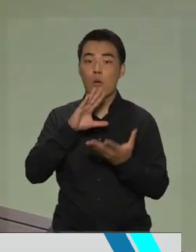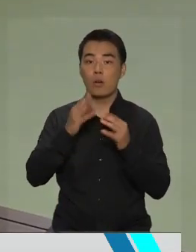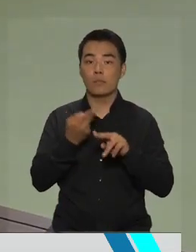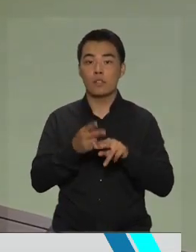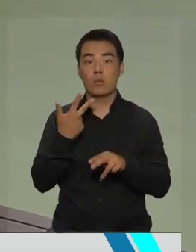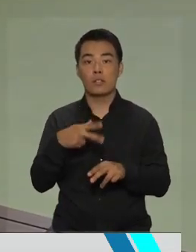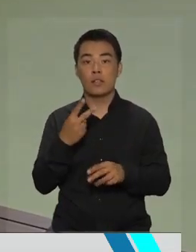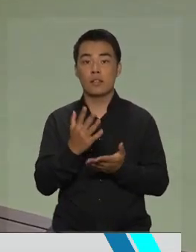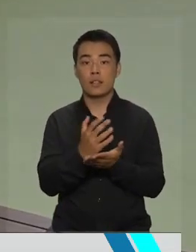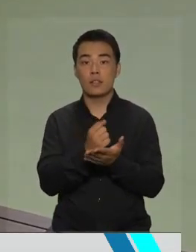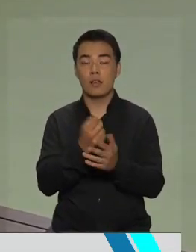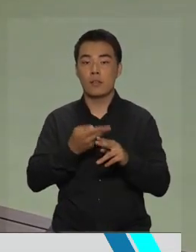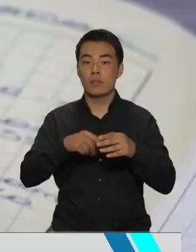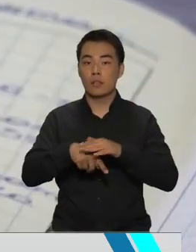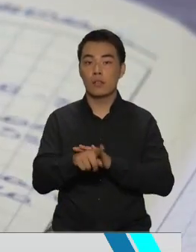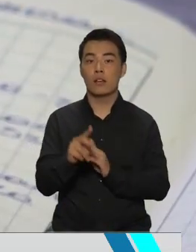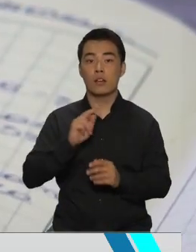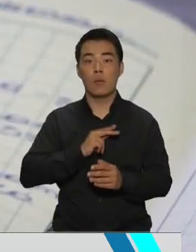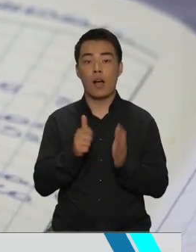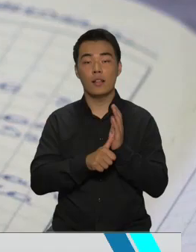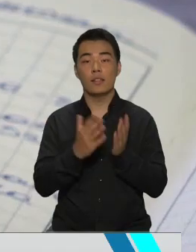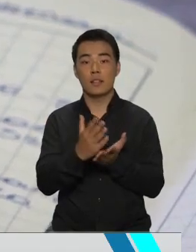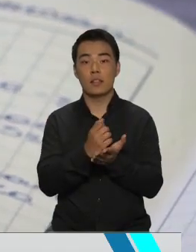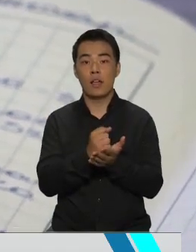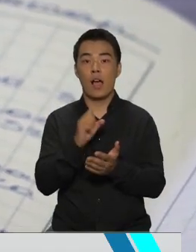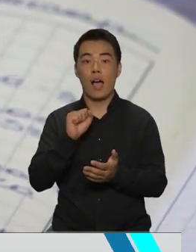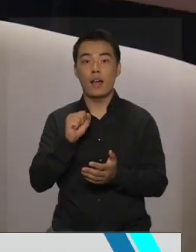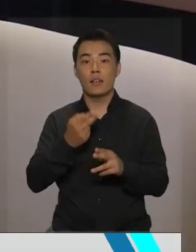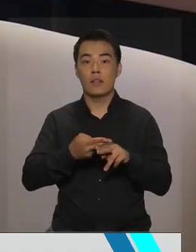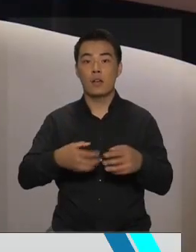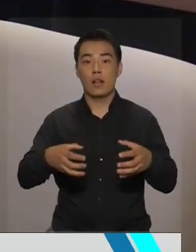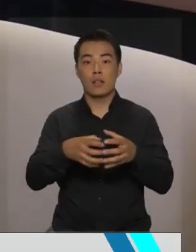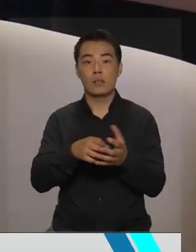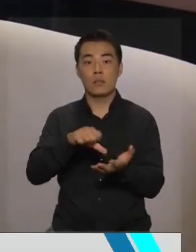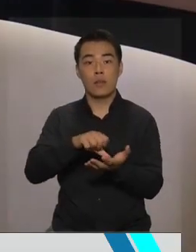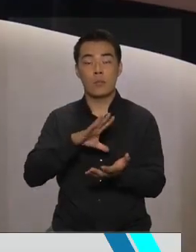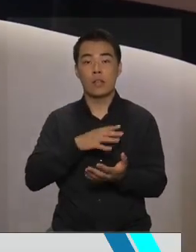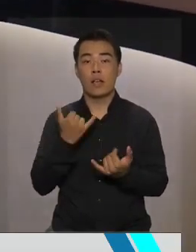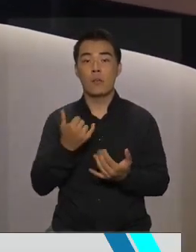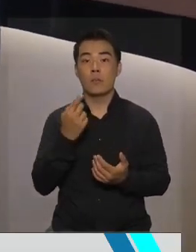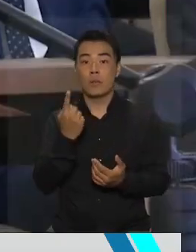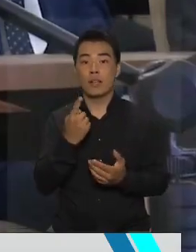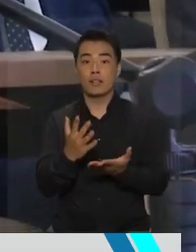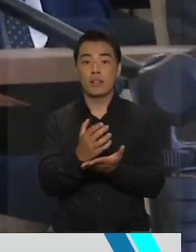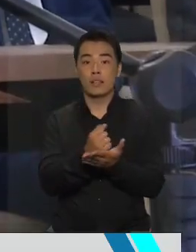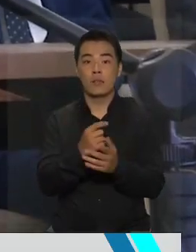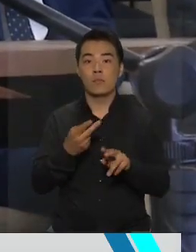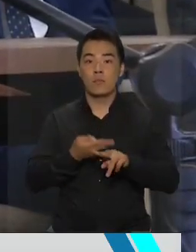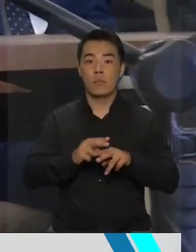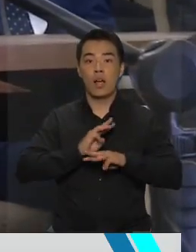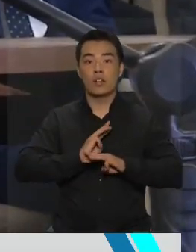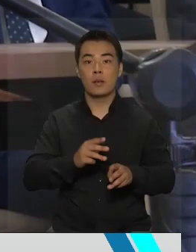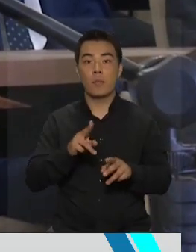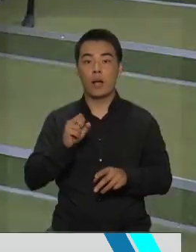32 резервшісі саяси лауазымдарға, 6 резервші А корпусының лауазымдарына тағайындалған. Қазір бір резервші мәжіліс парламентінде,